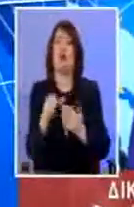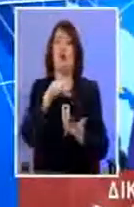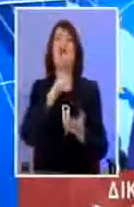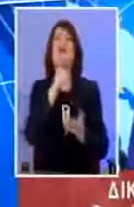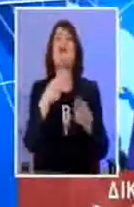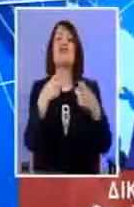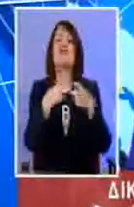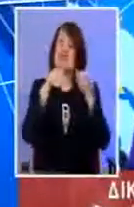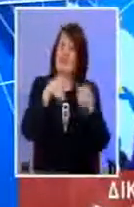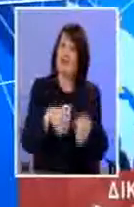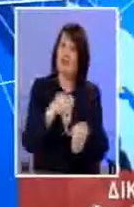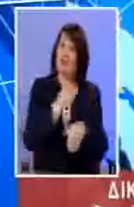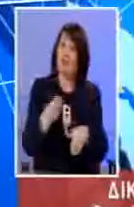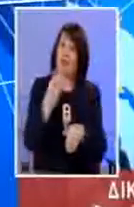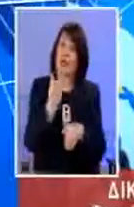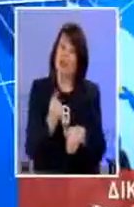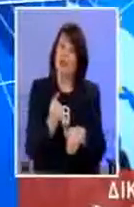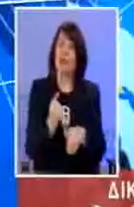μεγαλύτερο σεβασμό.